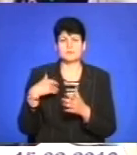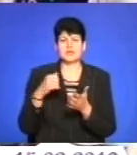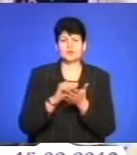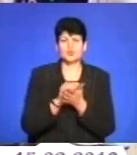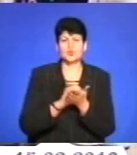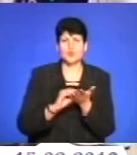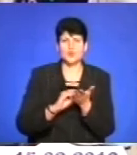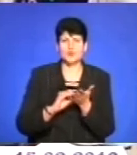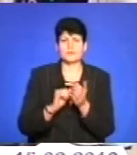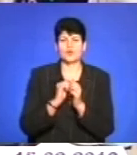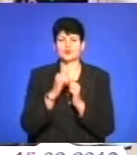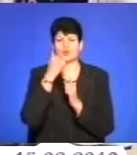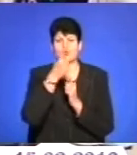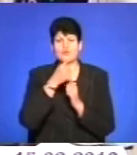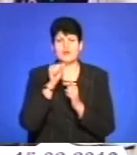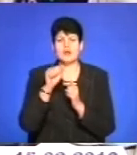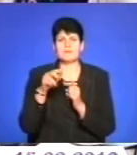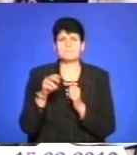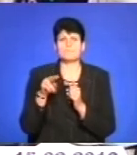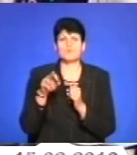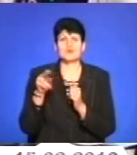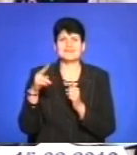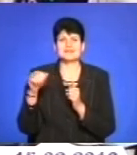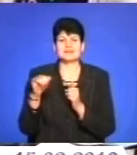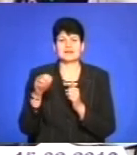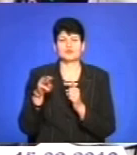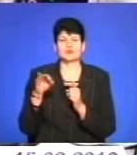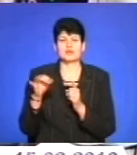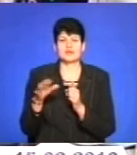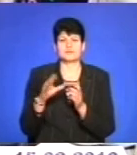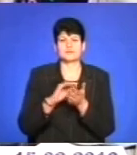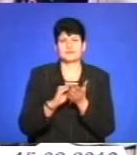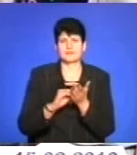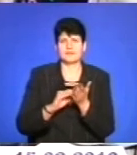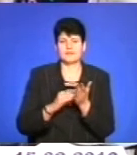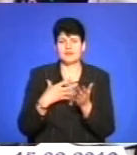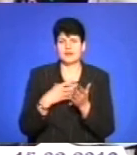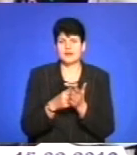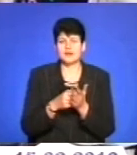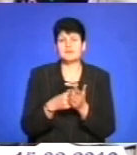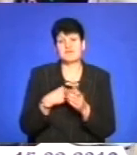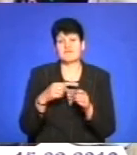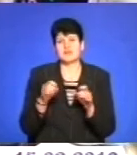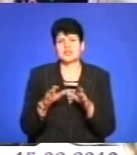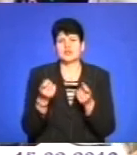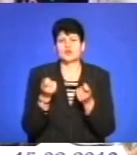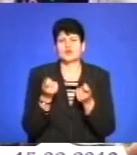друкуємося щороку в альманасі «Подільська толока», добірки своїх творів. Ну і вирішили щось